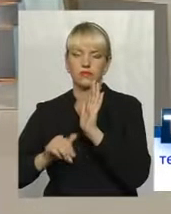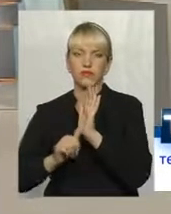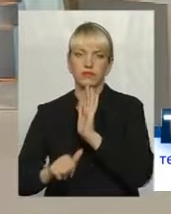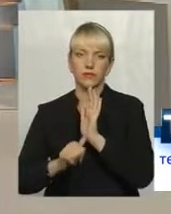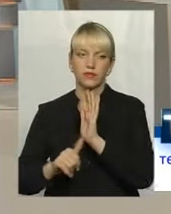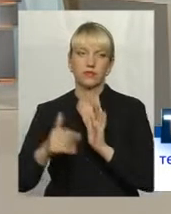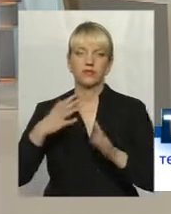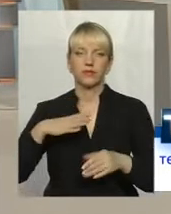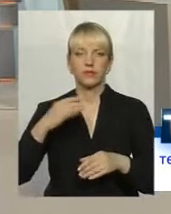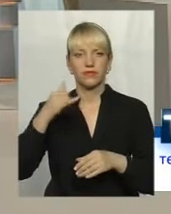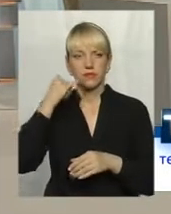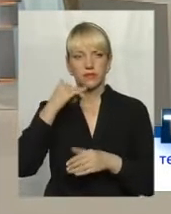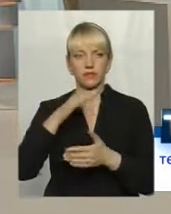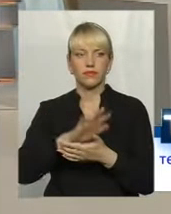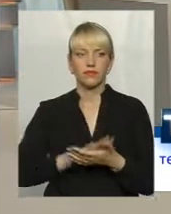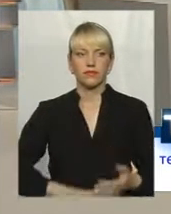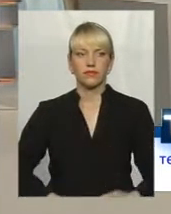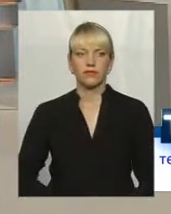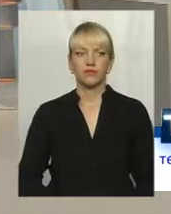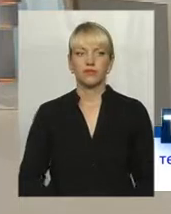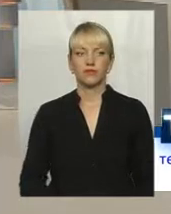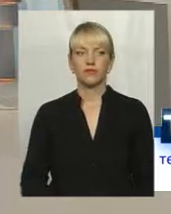90. Чекаємо на дзвіночки і продовжуємо.